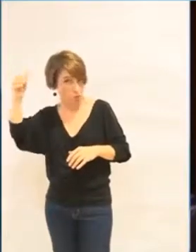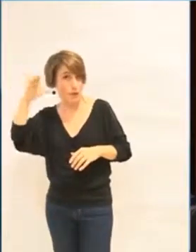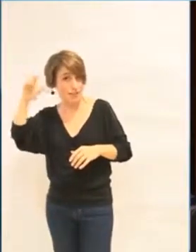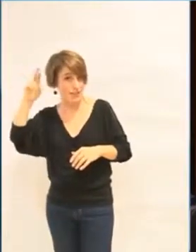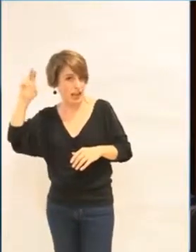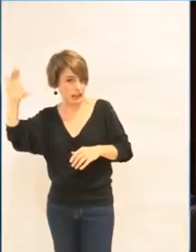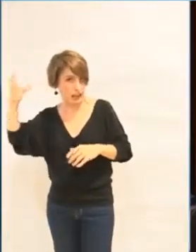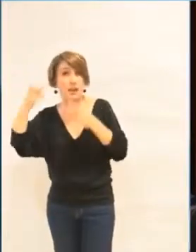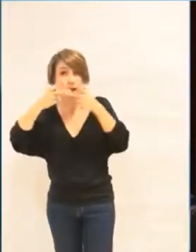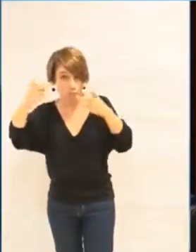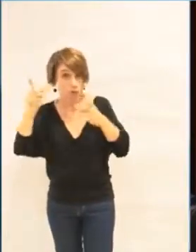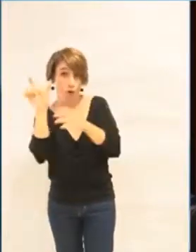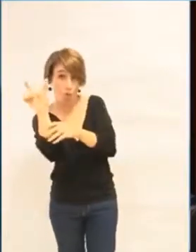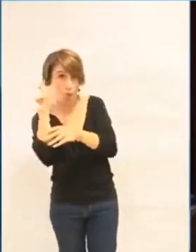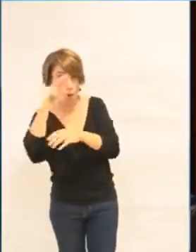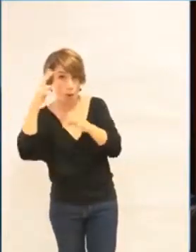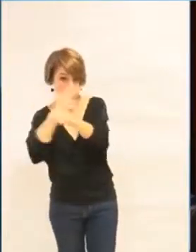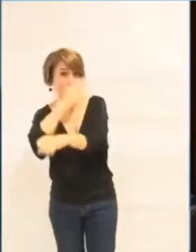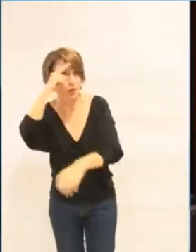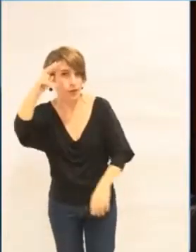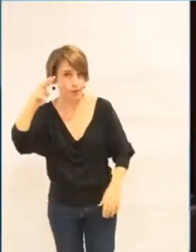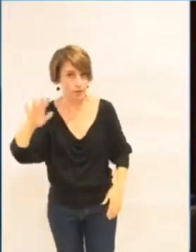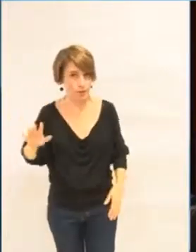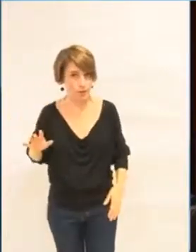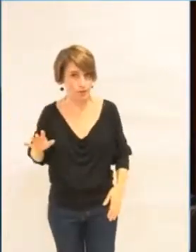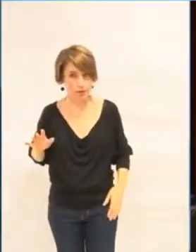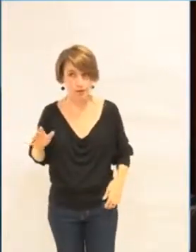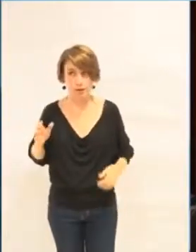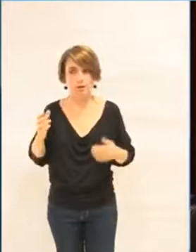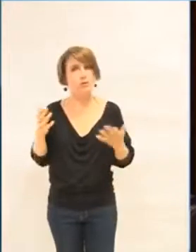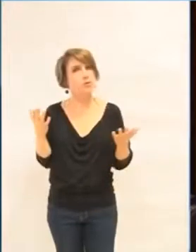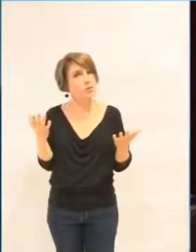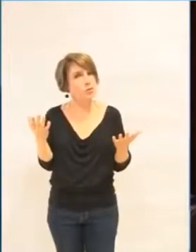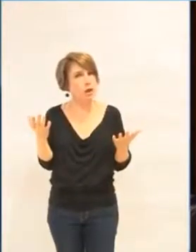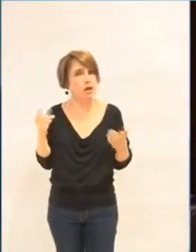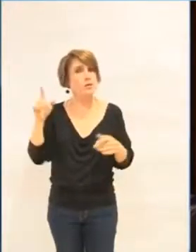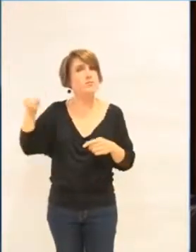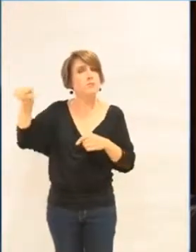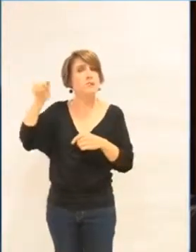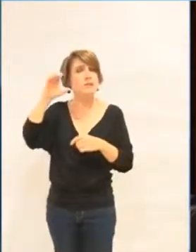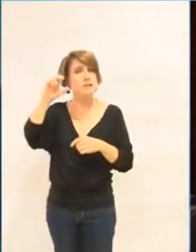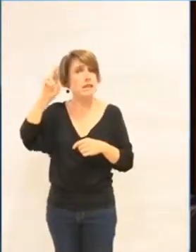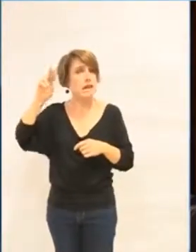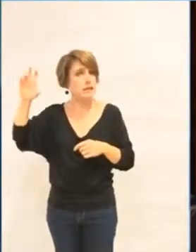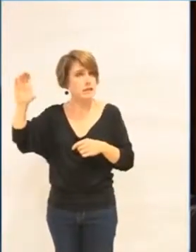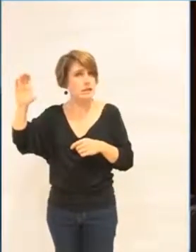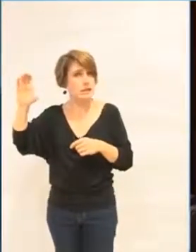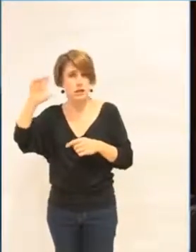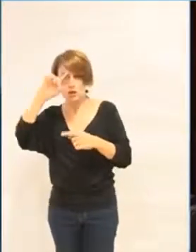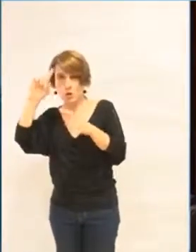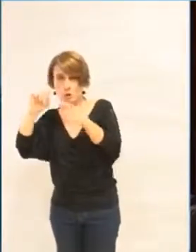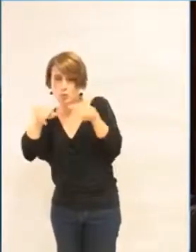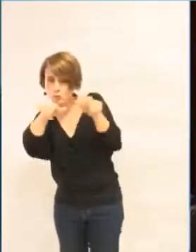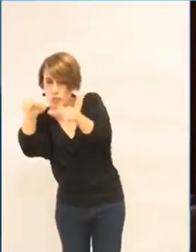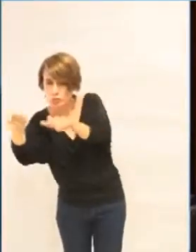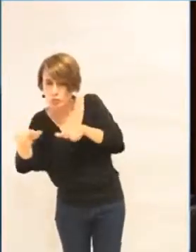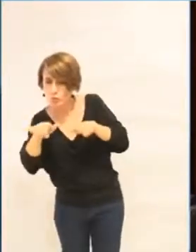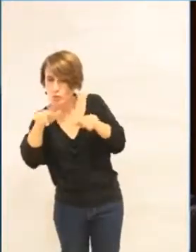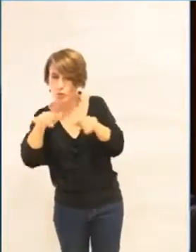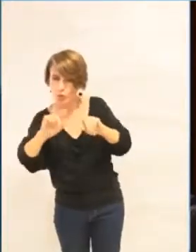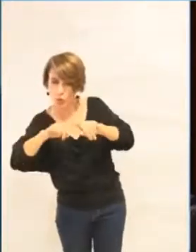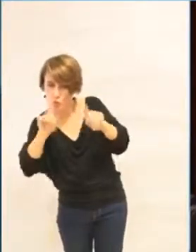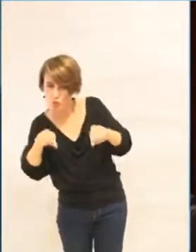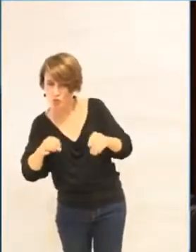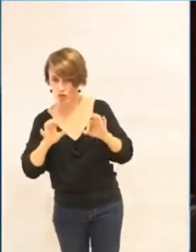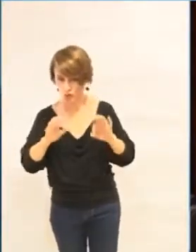le tribunal administratif, les chambres régionales des comptes sont respectivement chargés de contrôler la sincérité budgétaire d'une collectivité